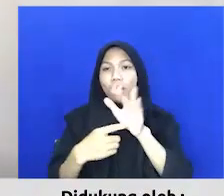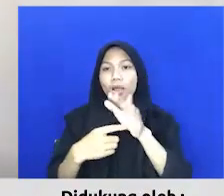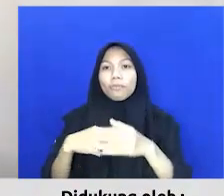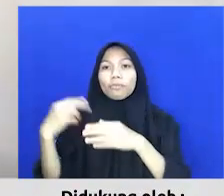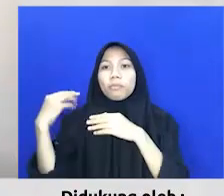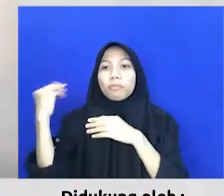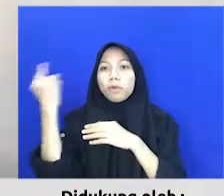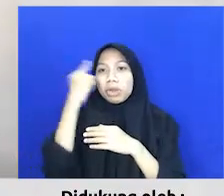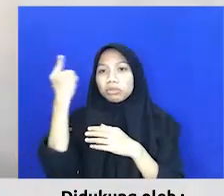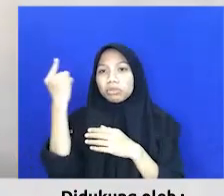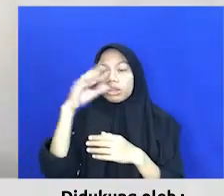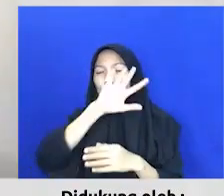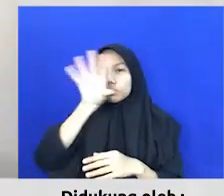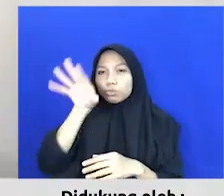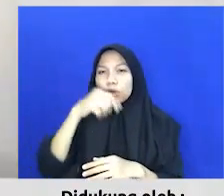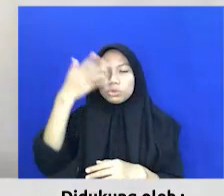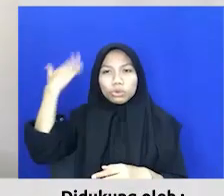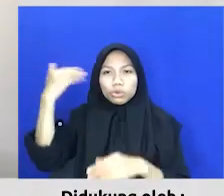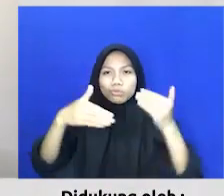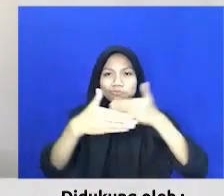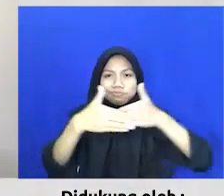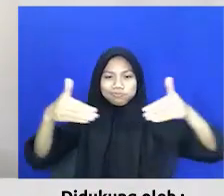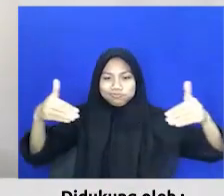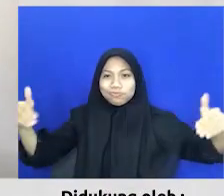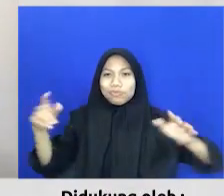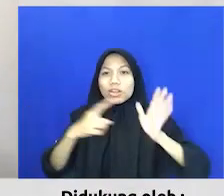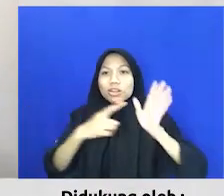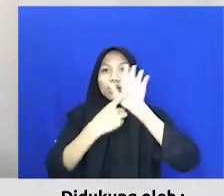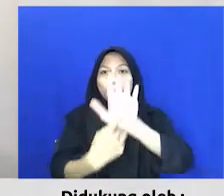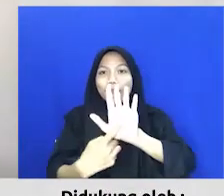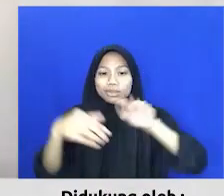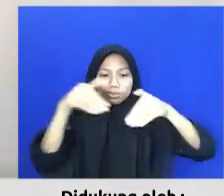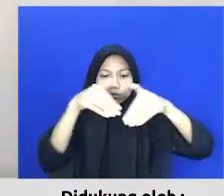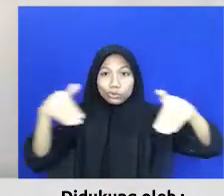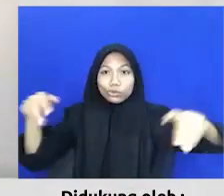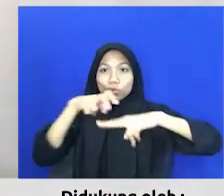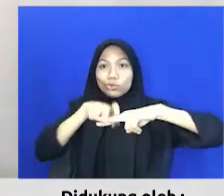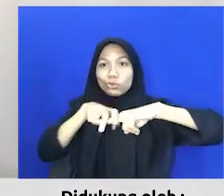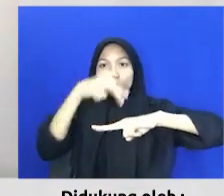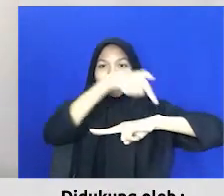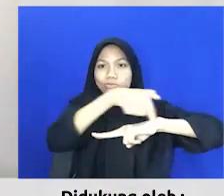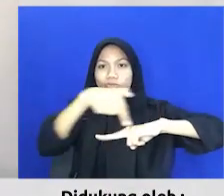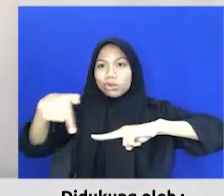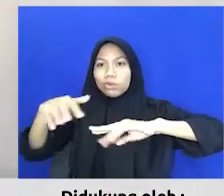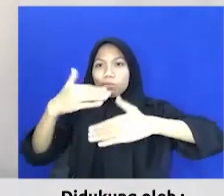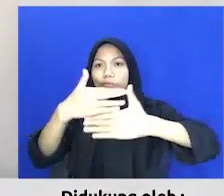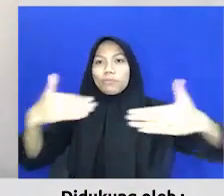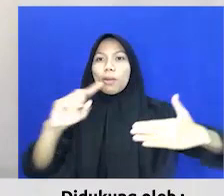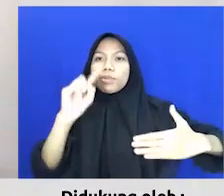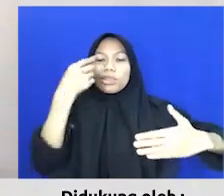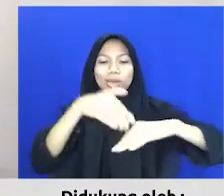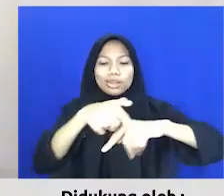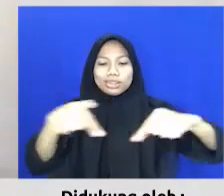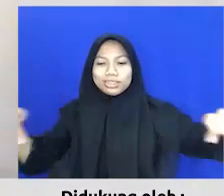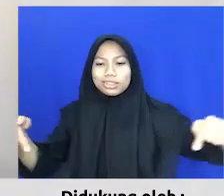Gitu ya. Nah dia pergi ke tengah itu ketika ada adegan tidak begitu lucu dari Krisis itu, dia bunyi